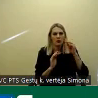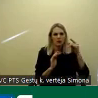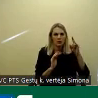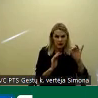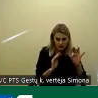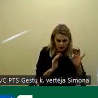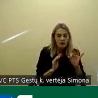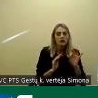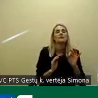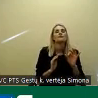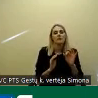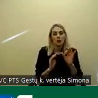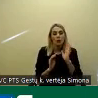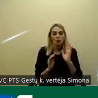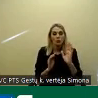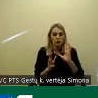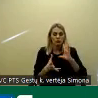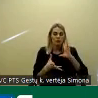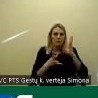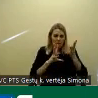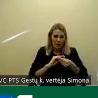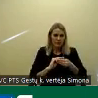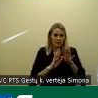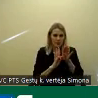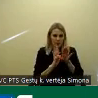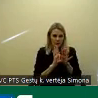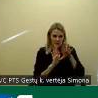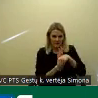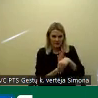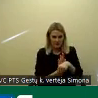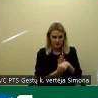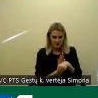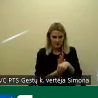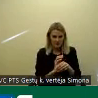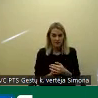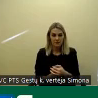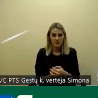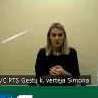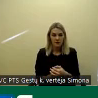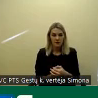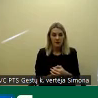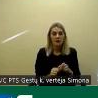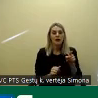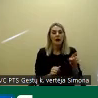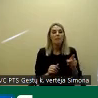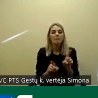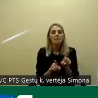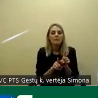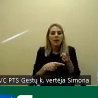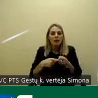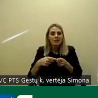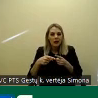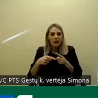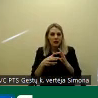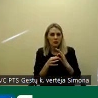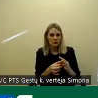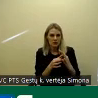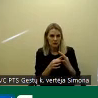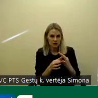bendrųjų programų dalis. Visa tai būtų būtent susietų dalykų